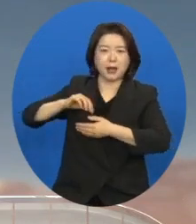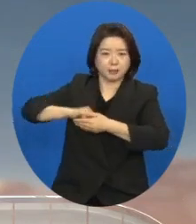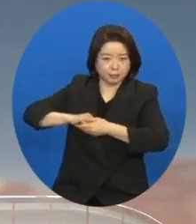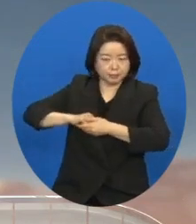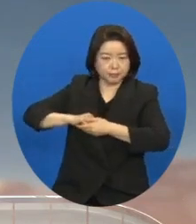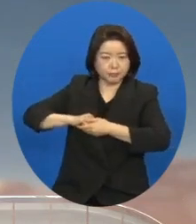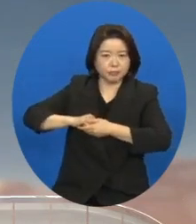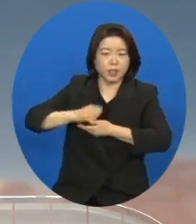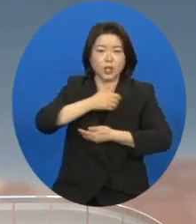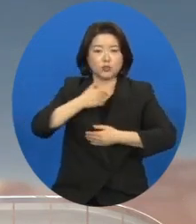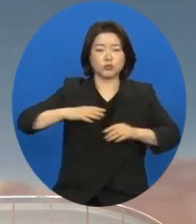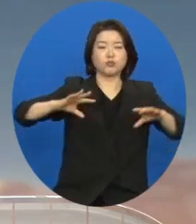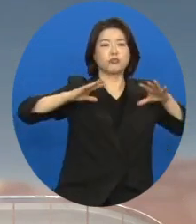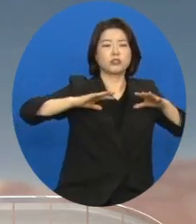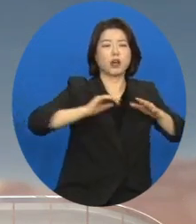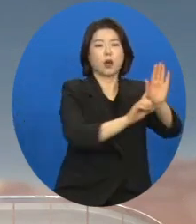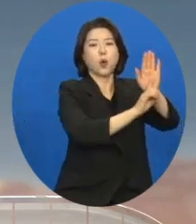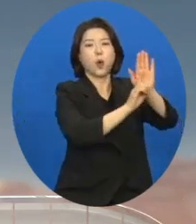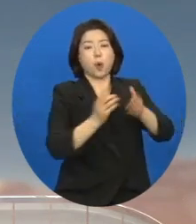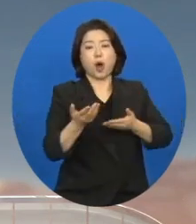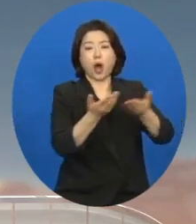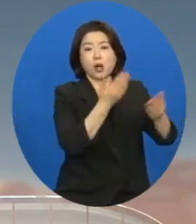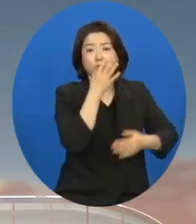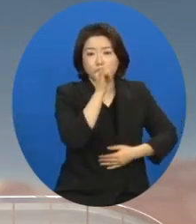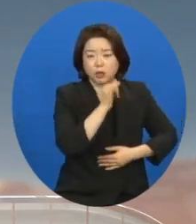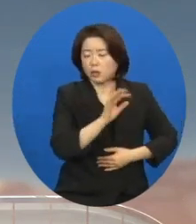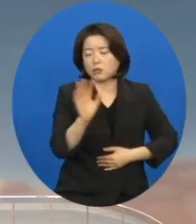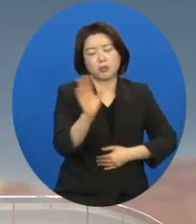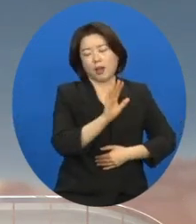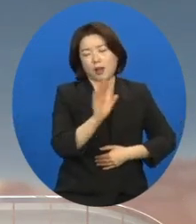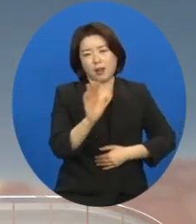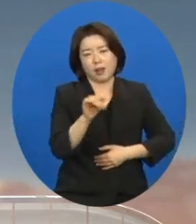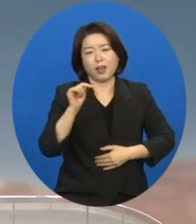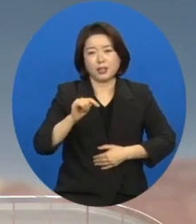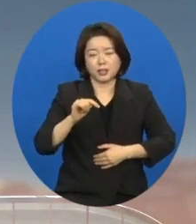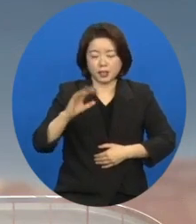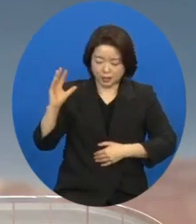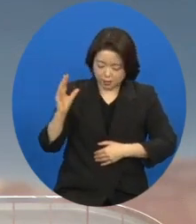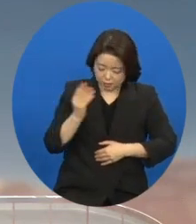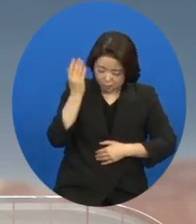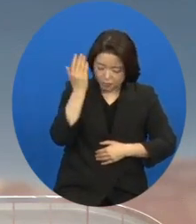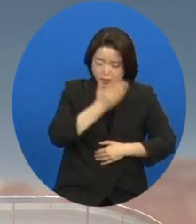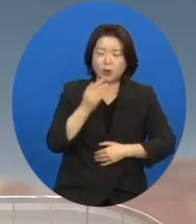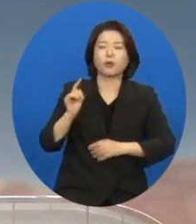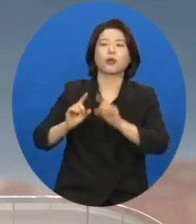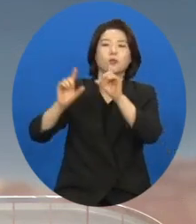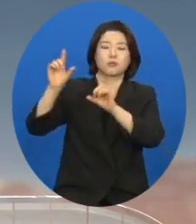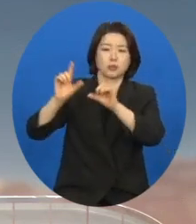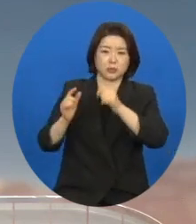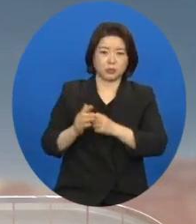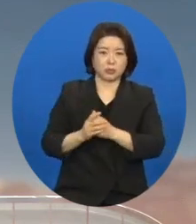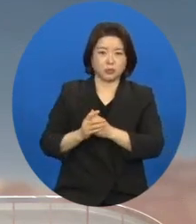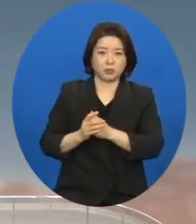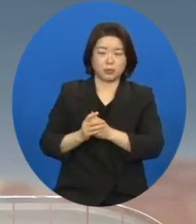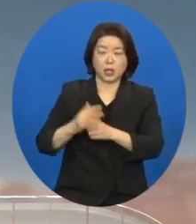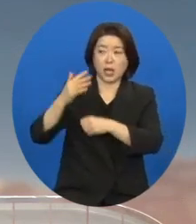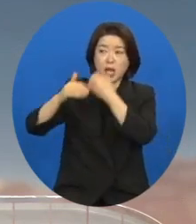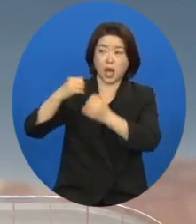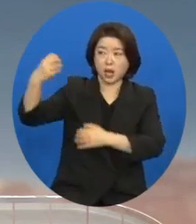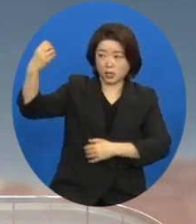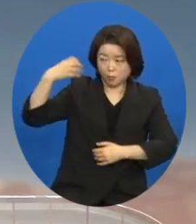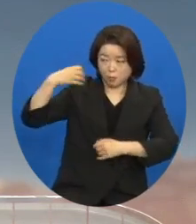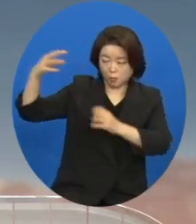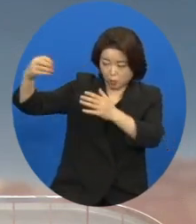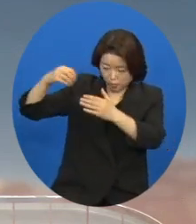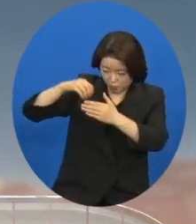자랑할 수도 있고 드러낼 수도 있지만 그렇게 하지 않는 거예요. 이것이 뭐예요? 성결입니다. 그 안에 조금이라도